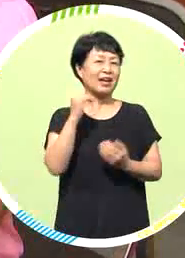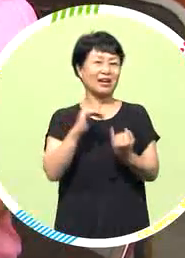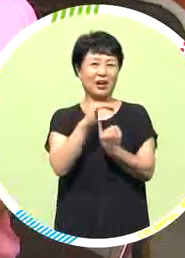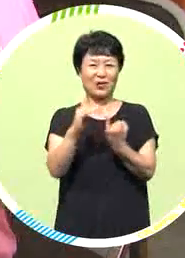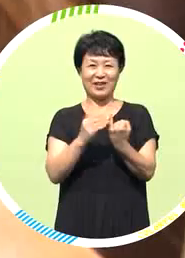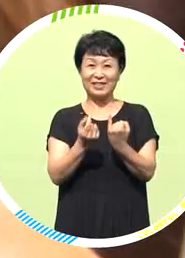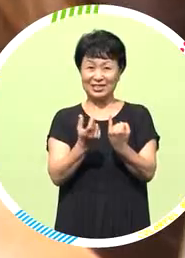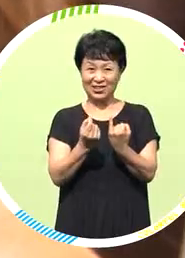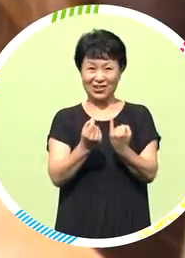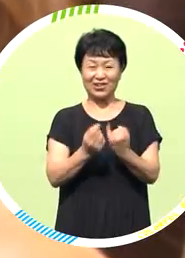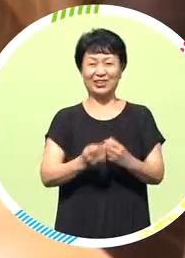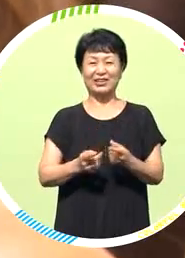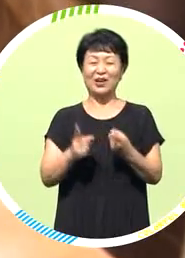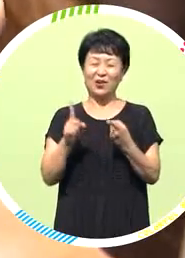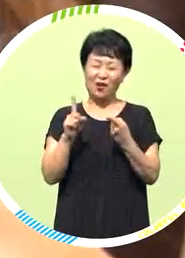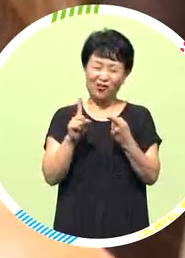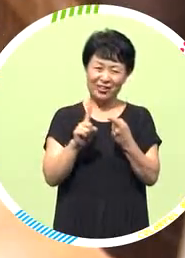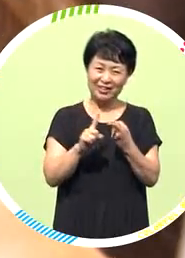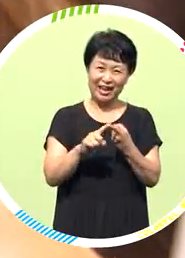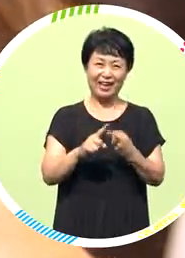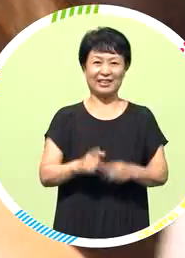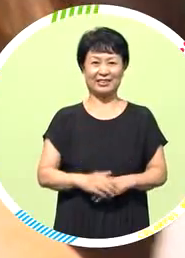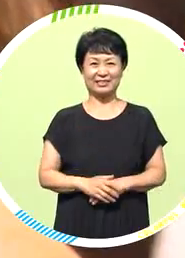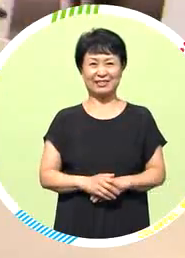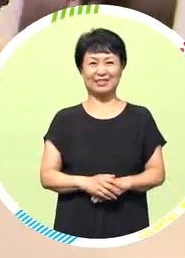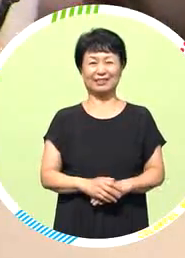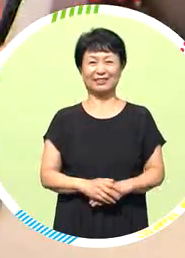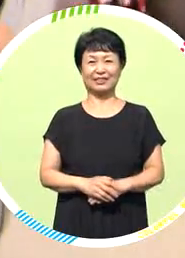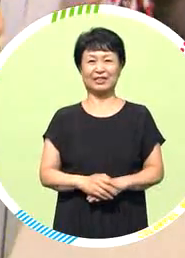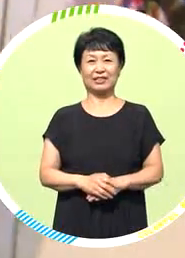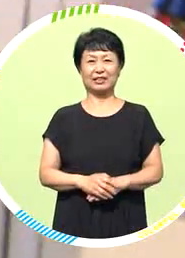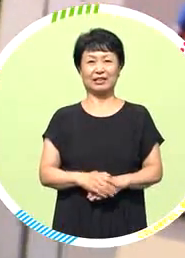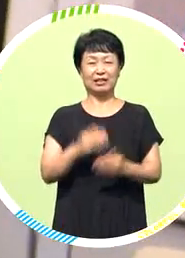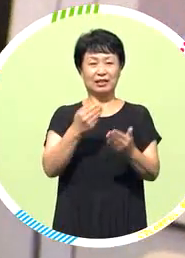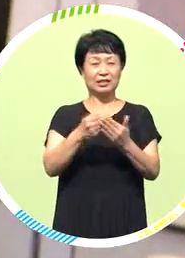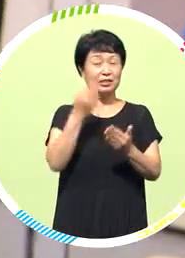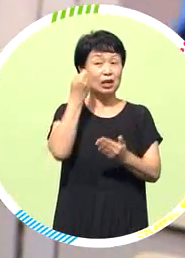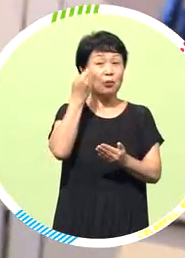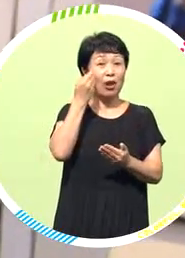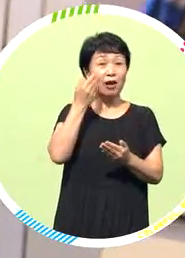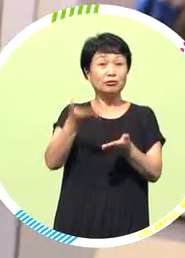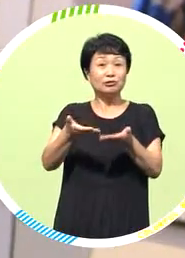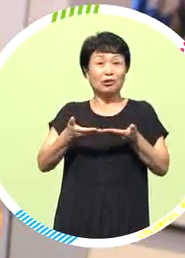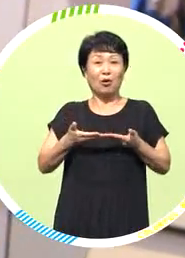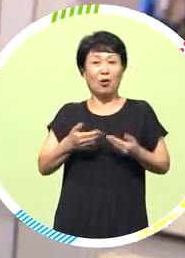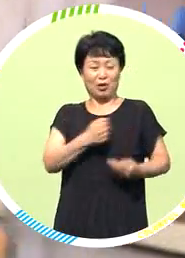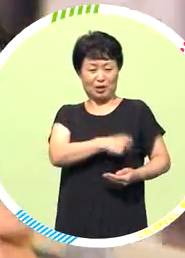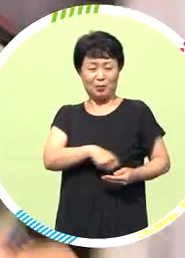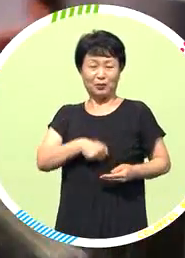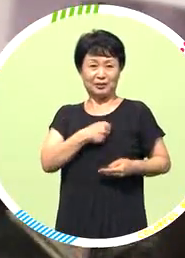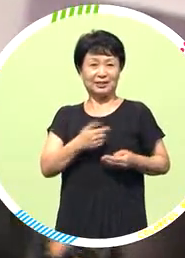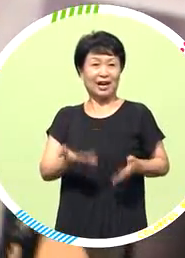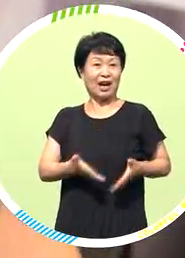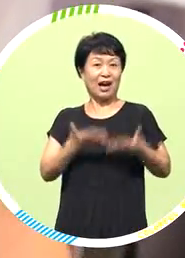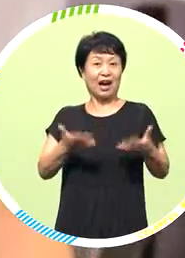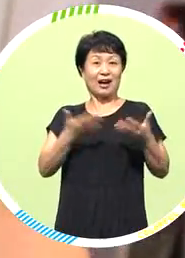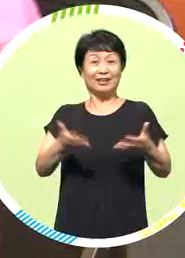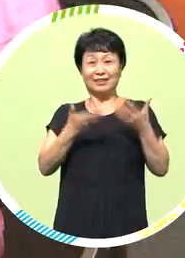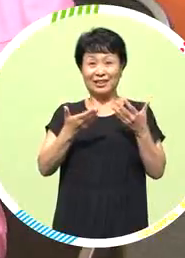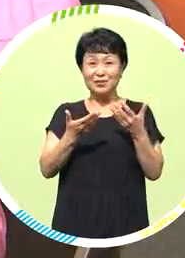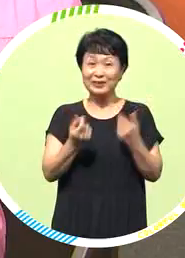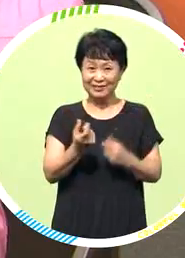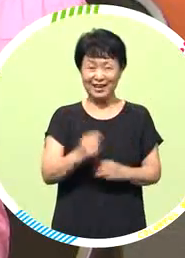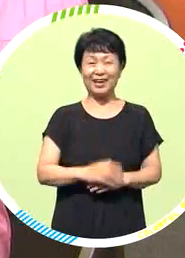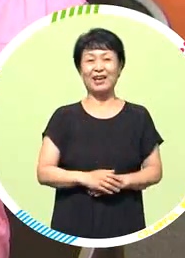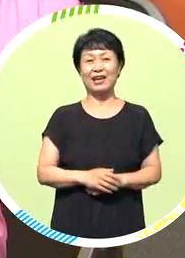お似合いですよ。 ありがとうございます。 もう、うん、してもらってもうウキウキして本当テンション上がって、 よかったです。